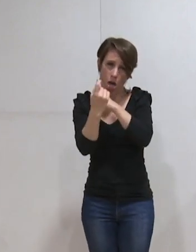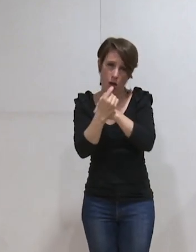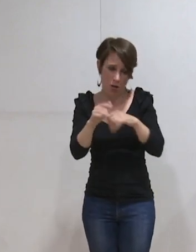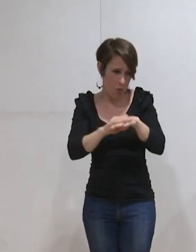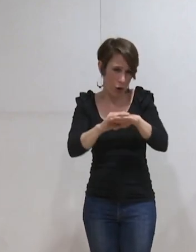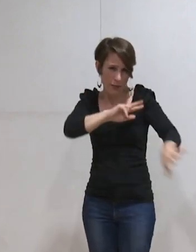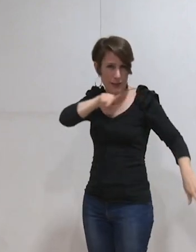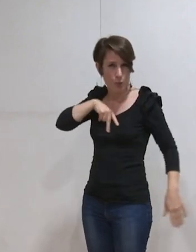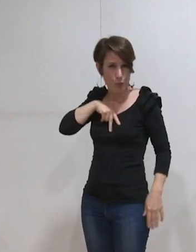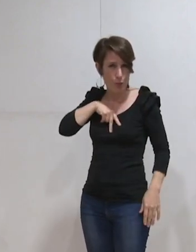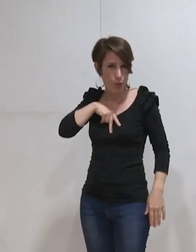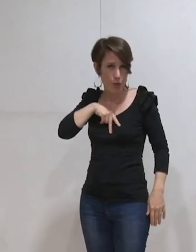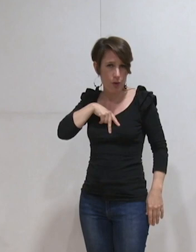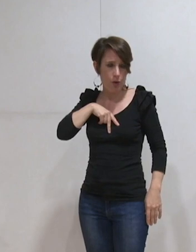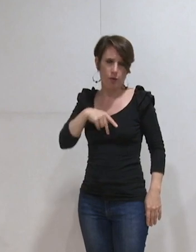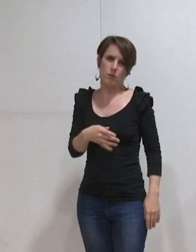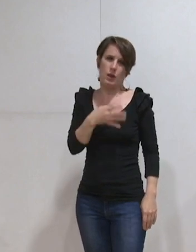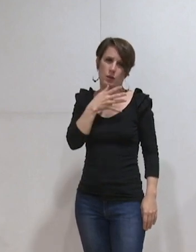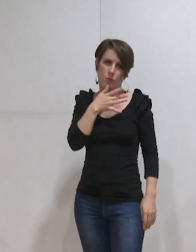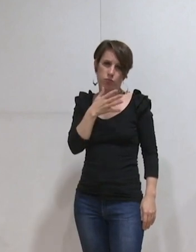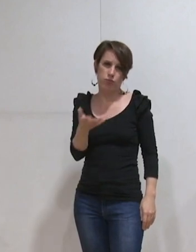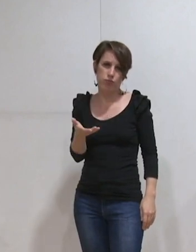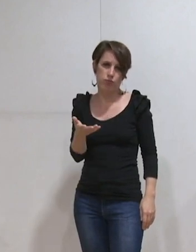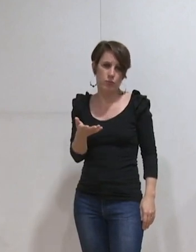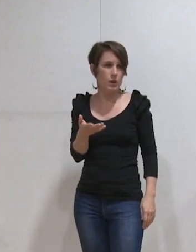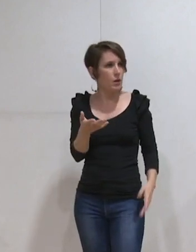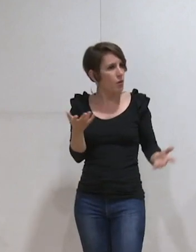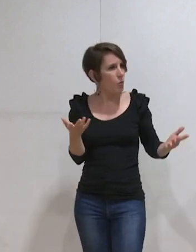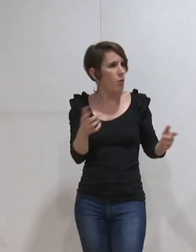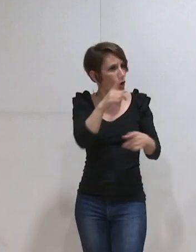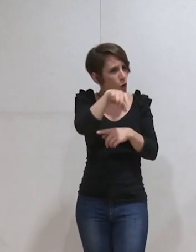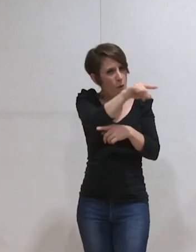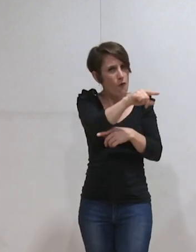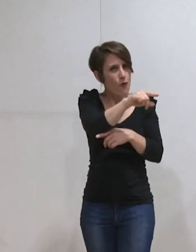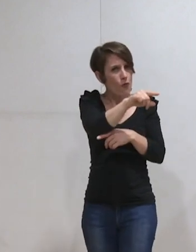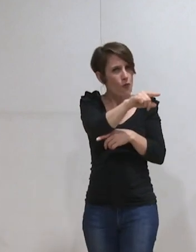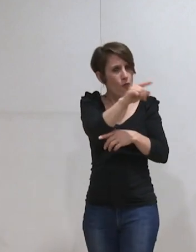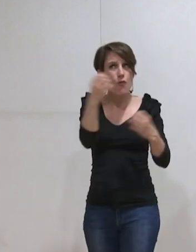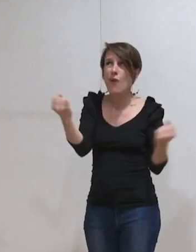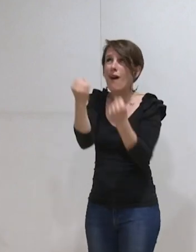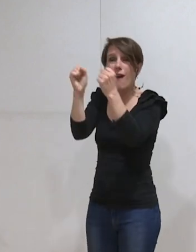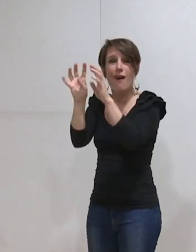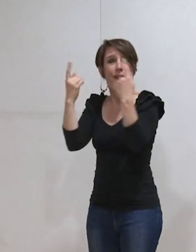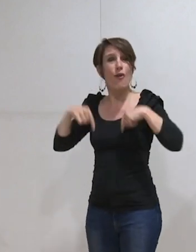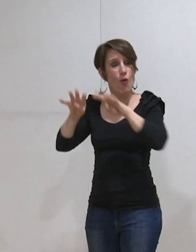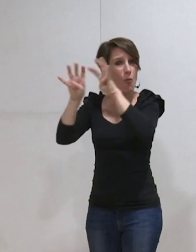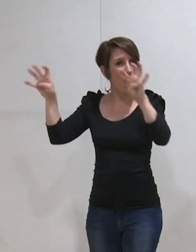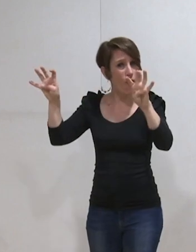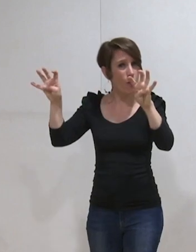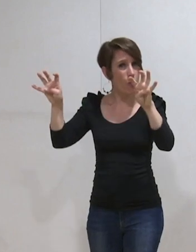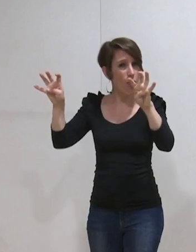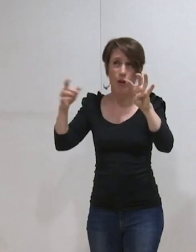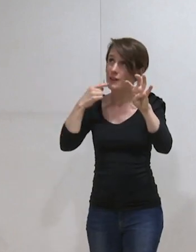surtout quand on soutient le gouvernement et que d'un côté on nous fait subir les baisses que nous avons à appliquer et que d'un autre côté on